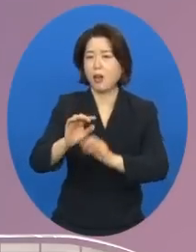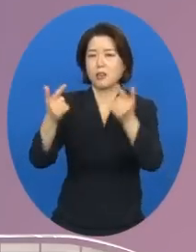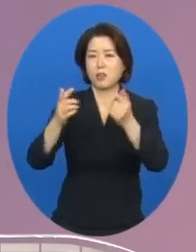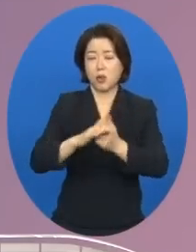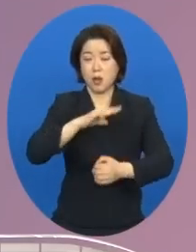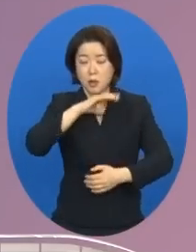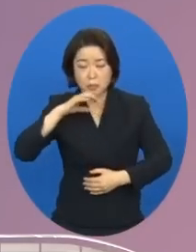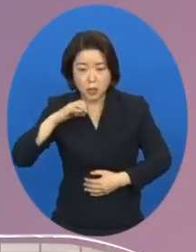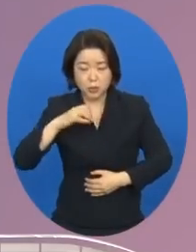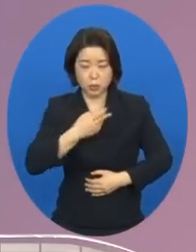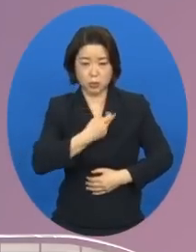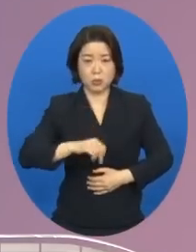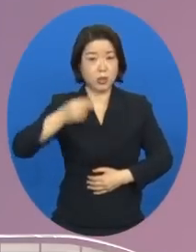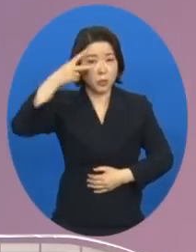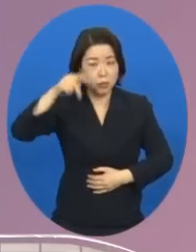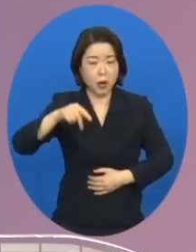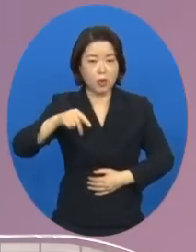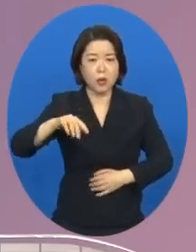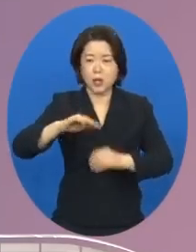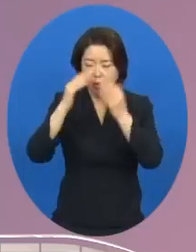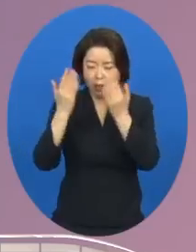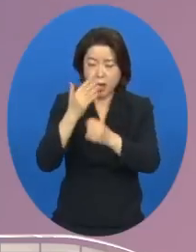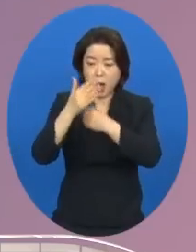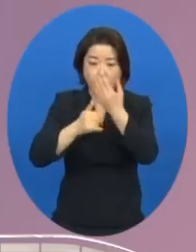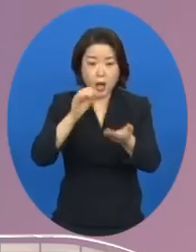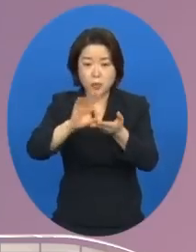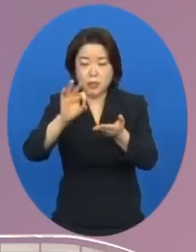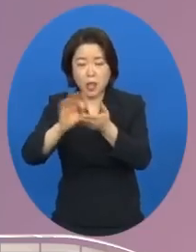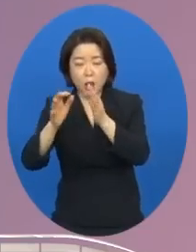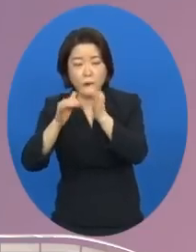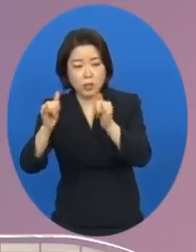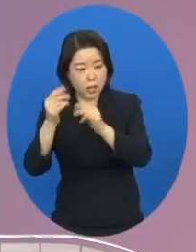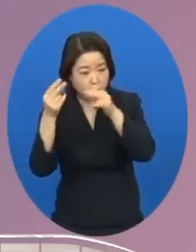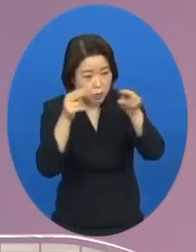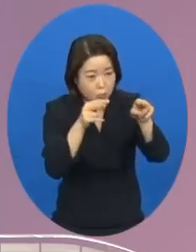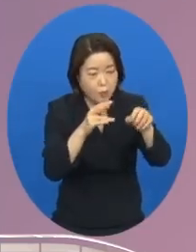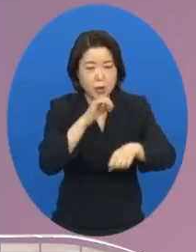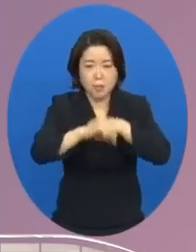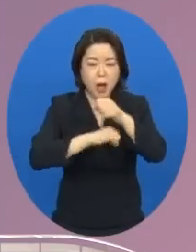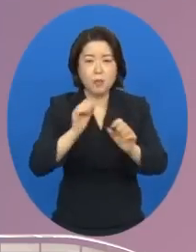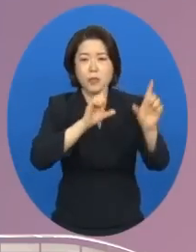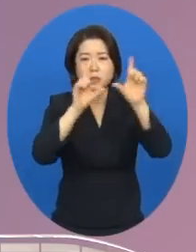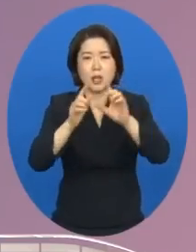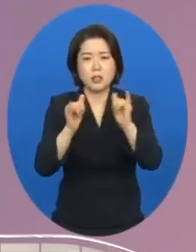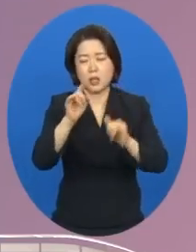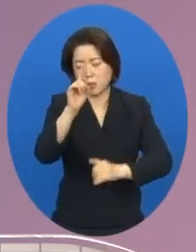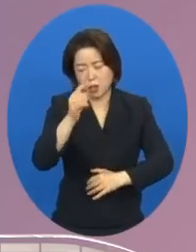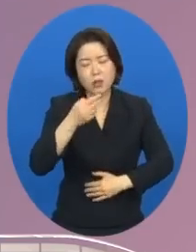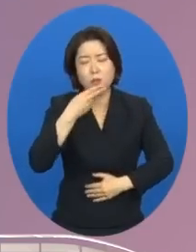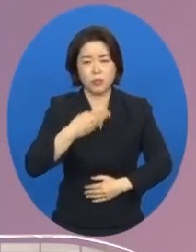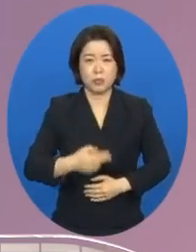사도 바울 하나님이 쓰셨던 사람치고 마음대로 살았던 사람 한 사람도 없습니다.